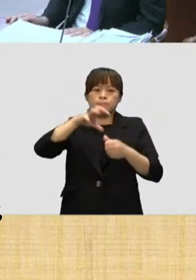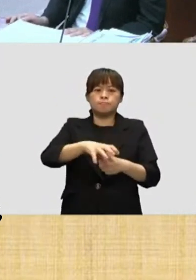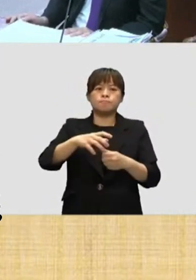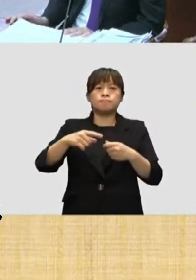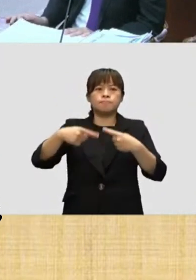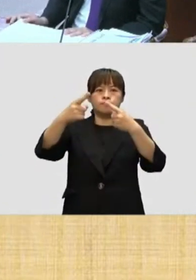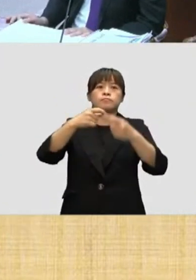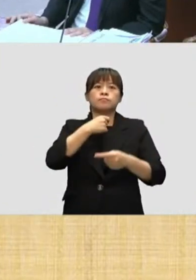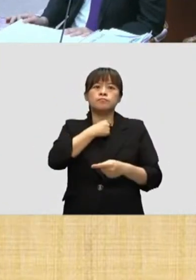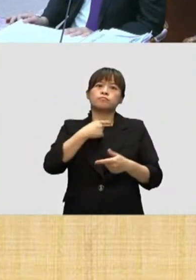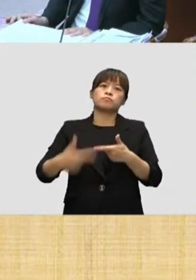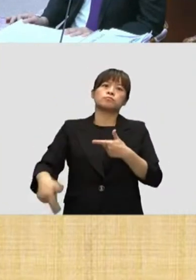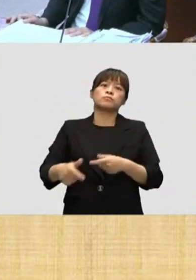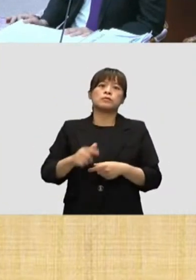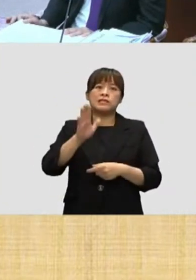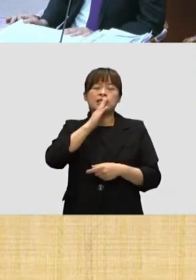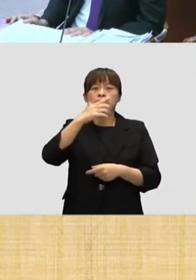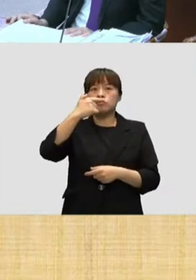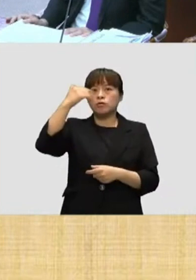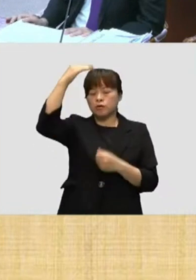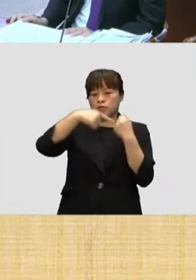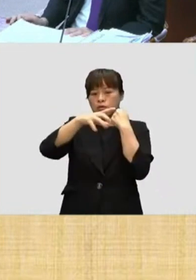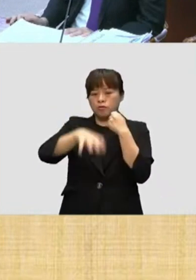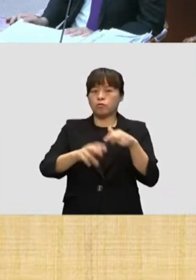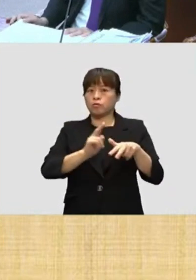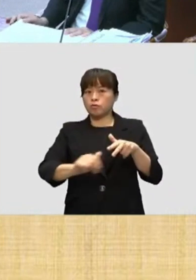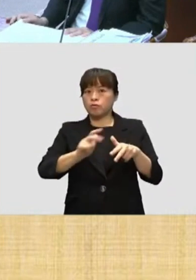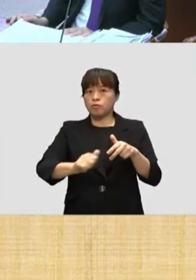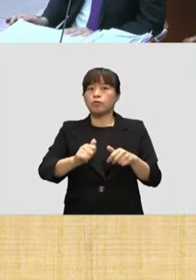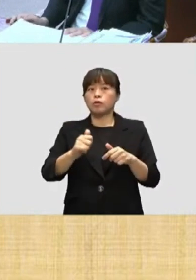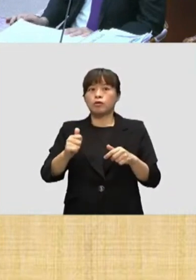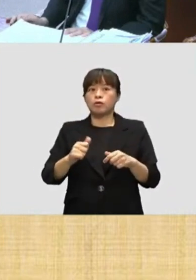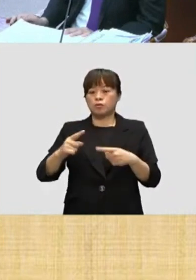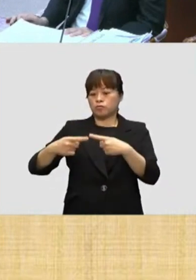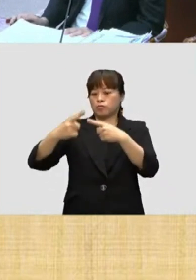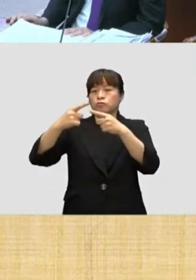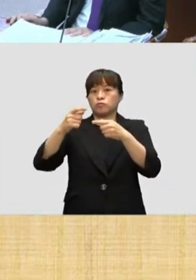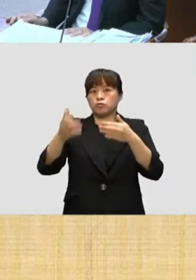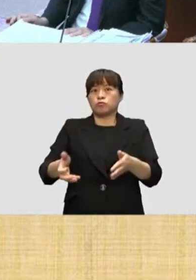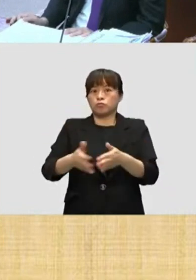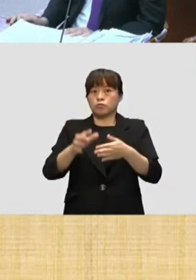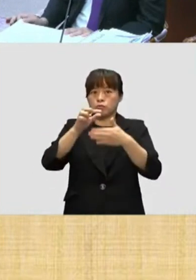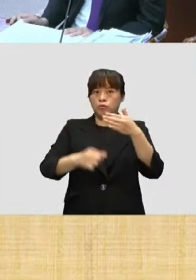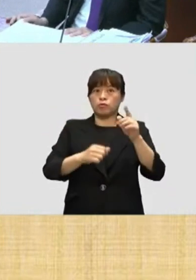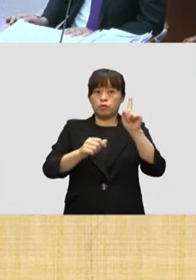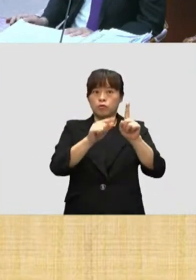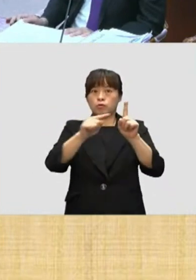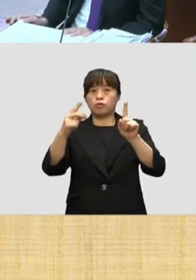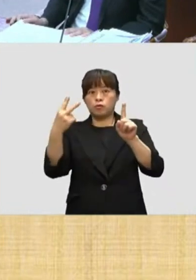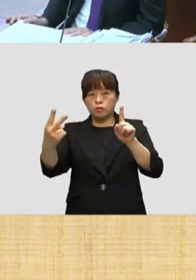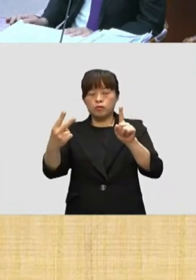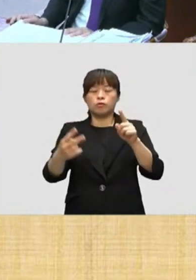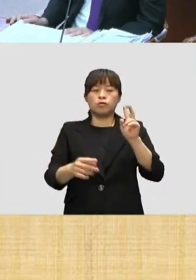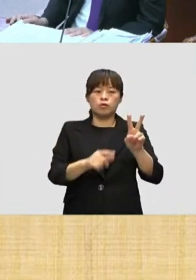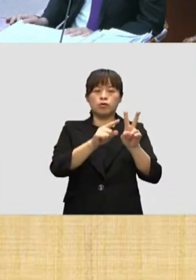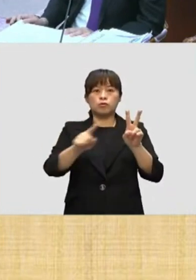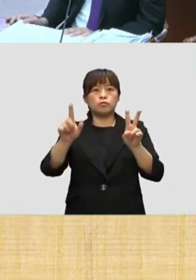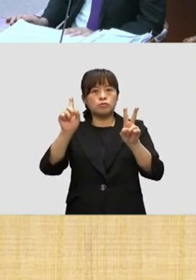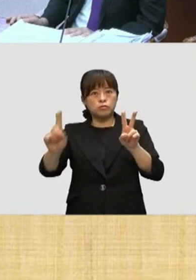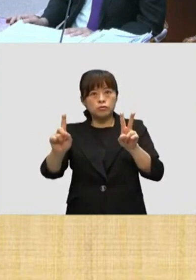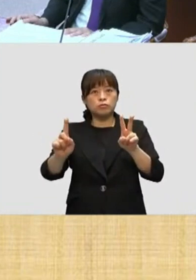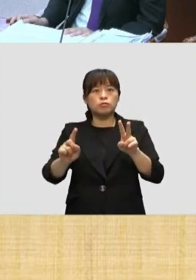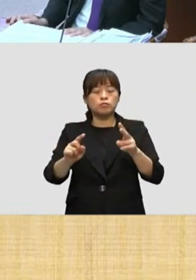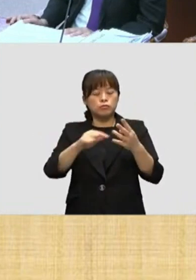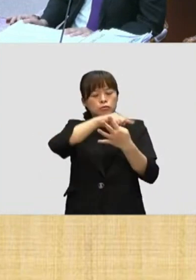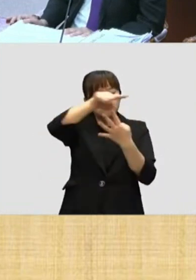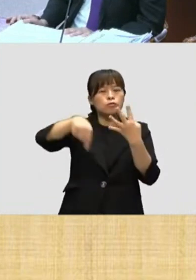辩护的情形，但依最高法院刑事案件行原始辩论要点第一点第二款第二点第一项四